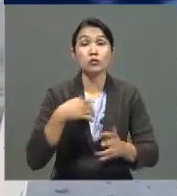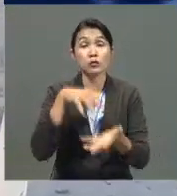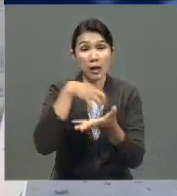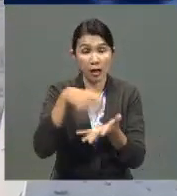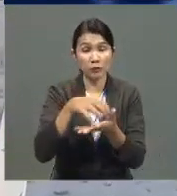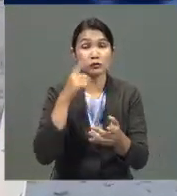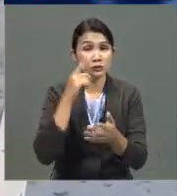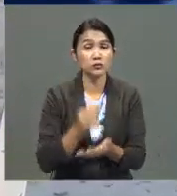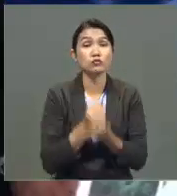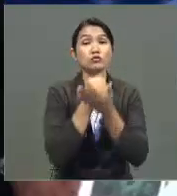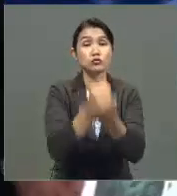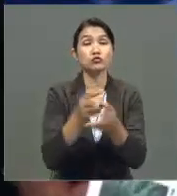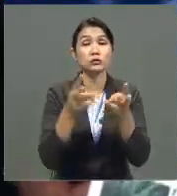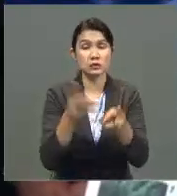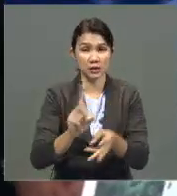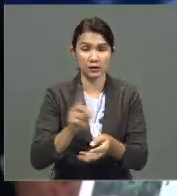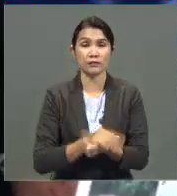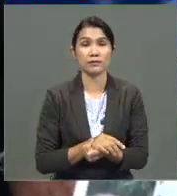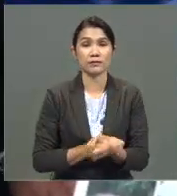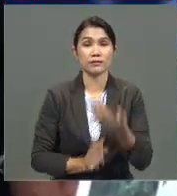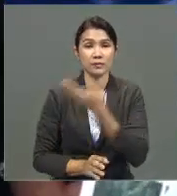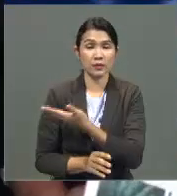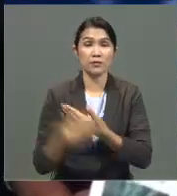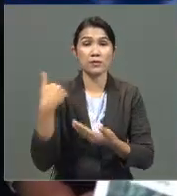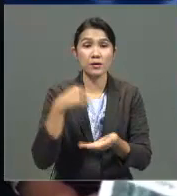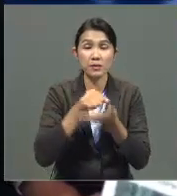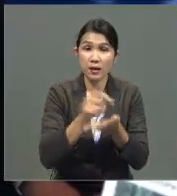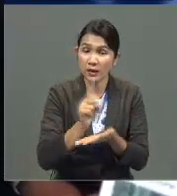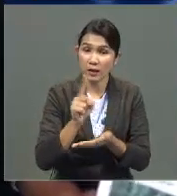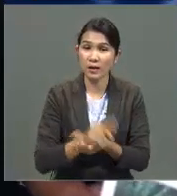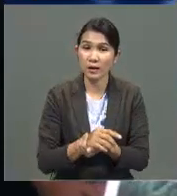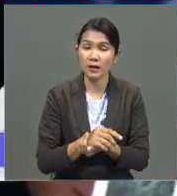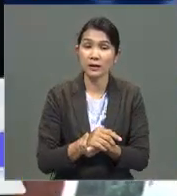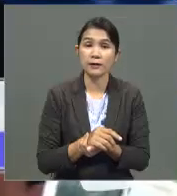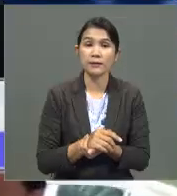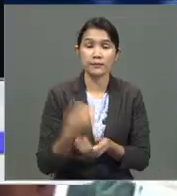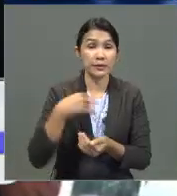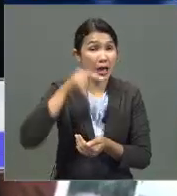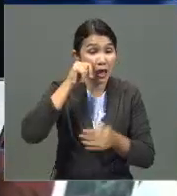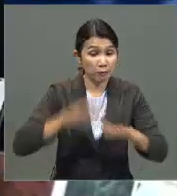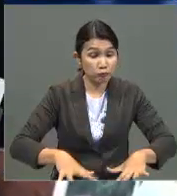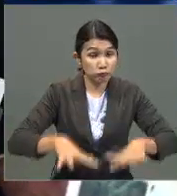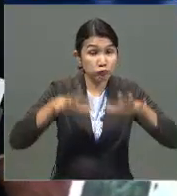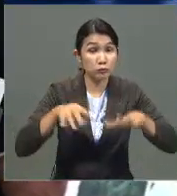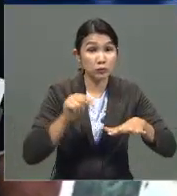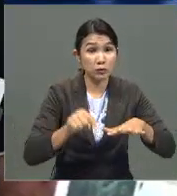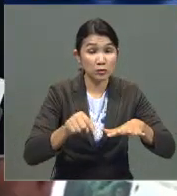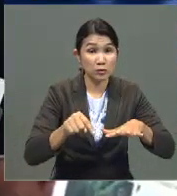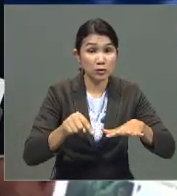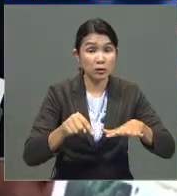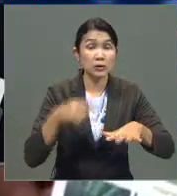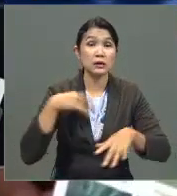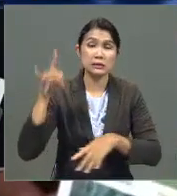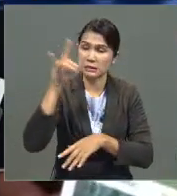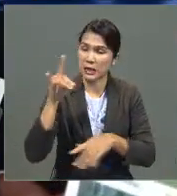นค่ะ ที่ได้รับรายงานก็คือในพื้นที่ที่น้ำท่วมนะปศุ